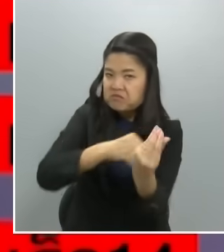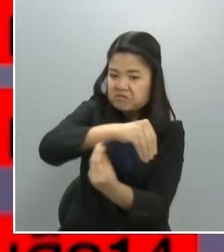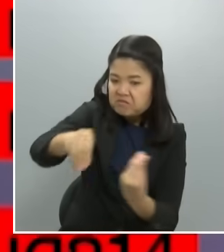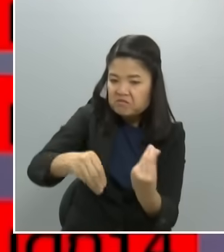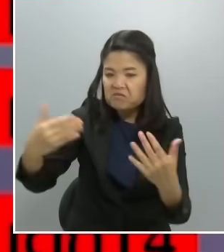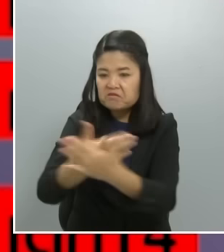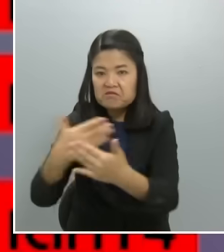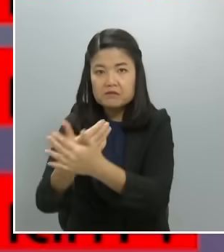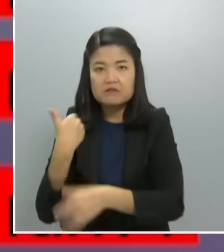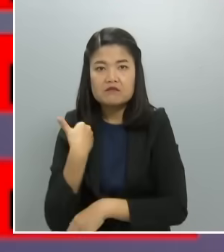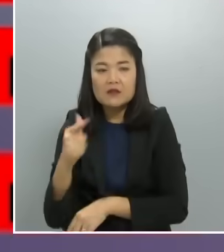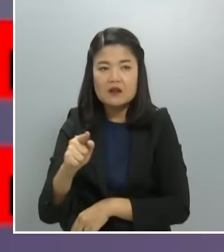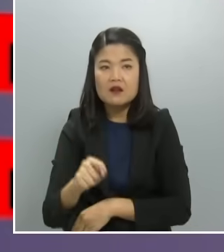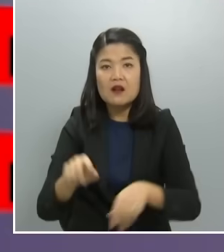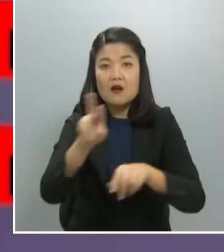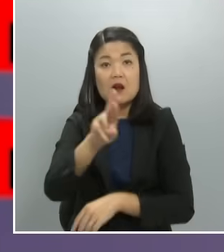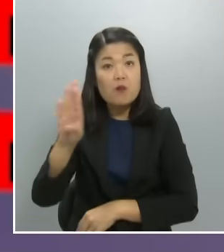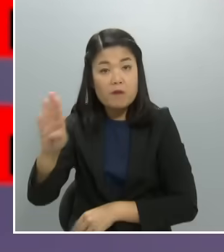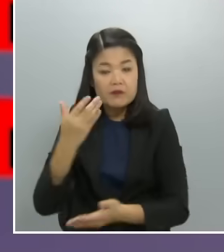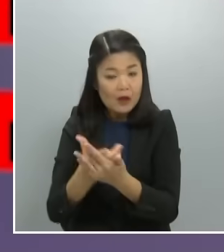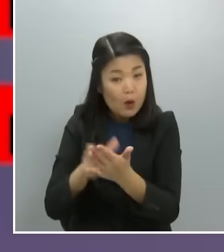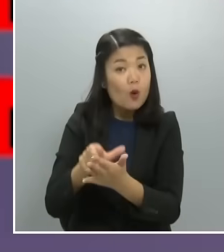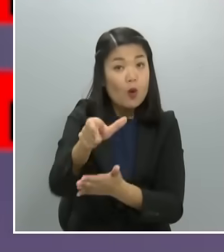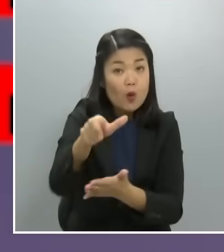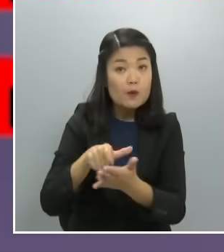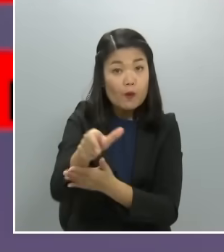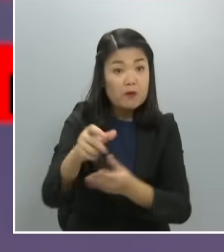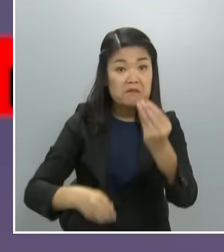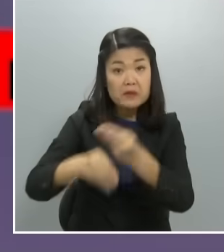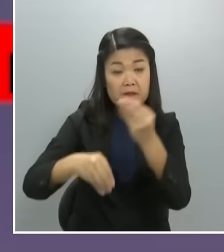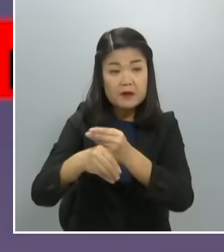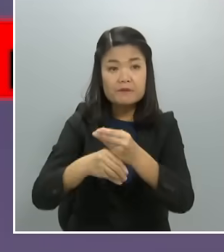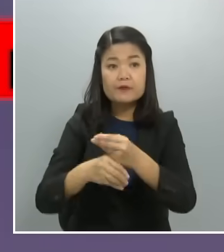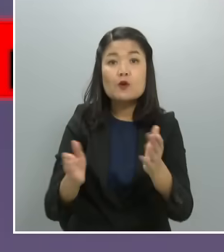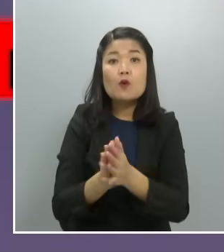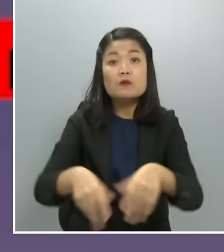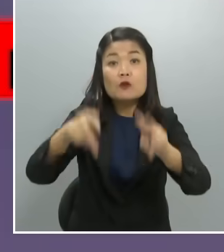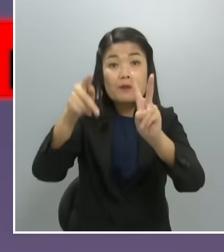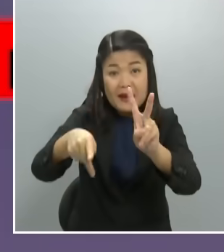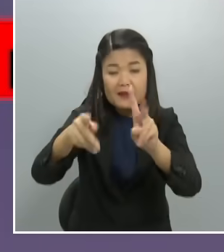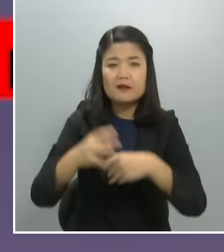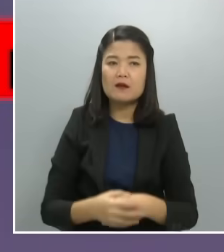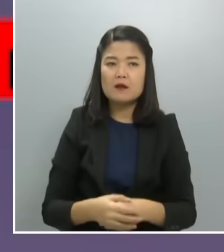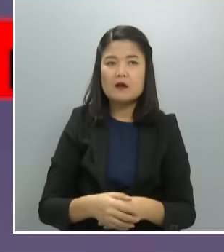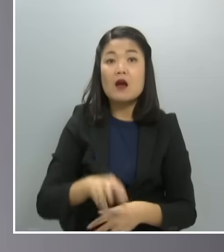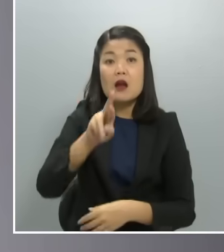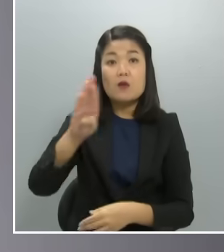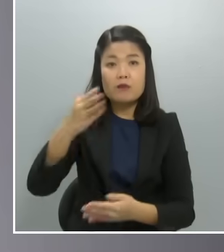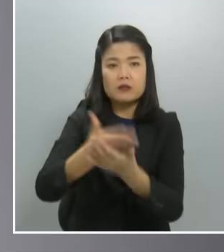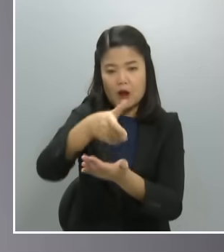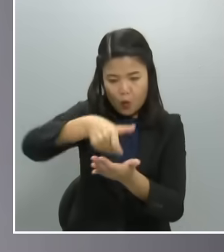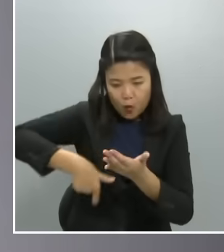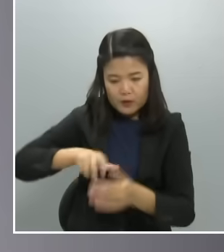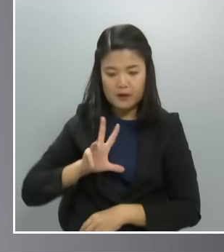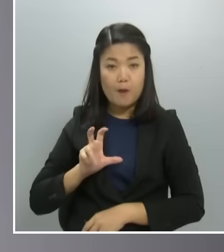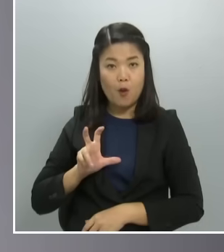ข้าระบบแต่ก็อีกโอนเงินเข้าระบบอีกคราวนี้ก็โอนไป 2,000 ระบบมีการโอนกลับมาให้300บาทด้วย หล